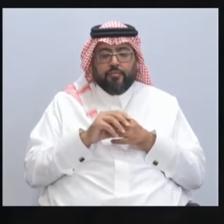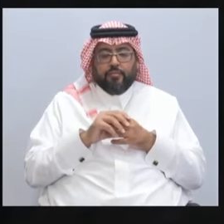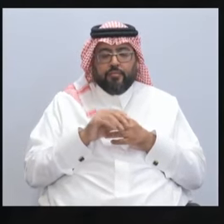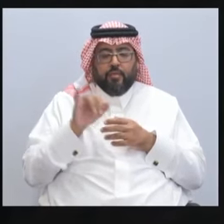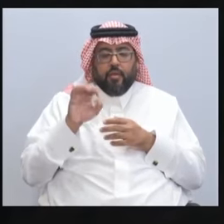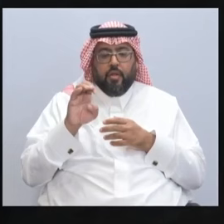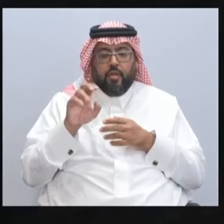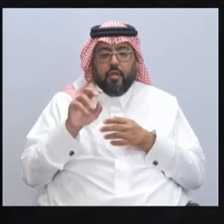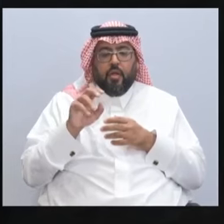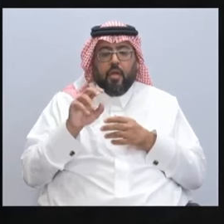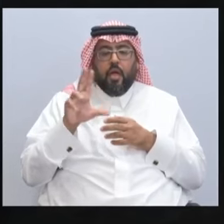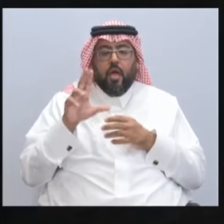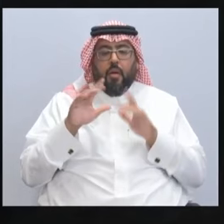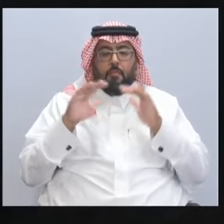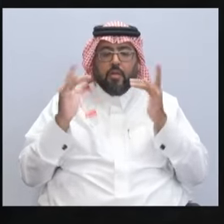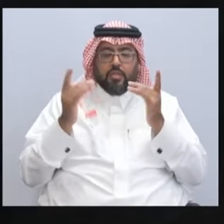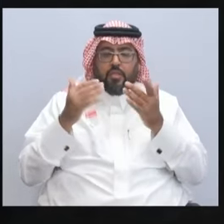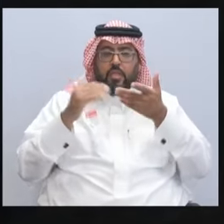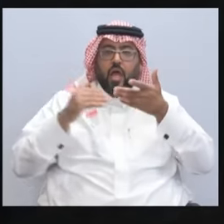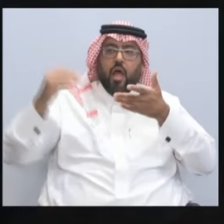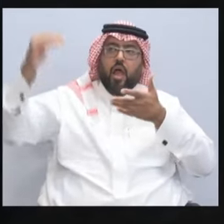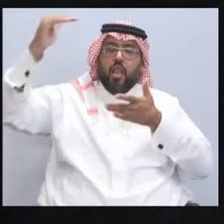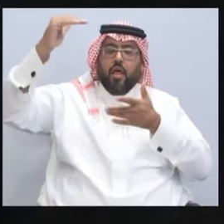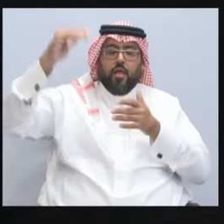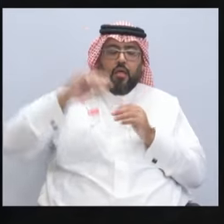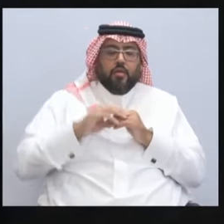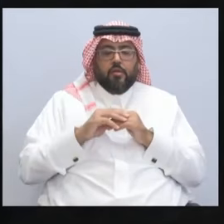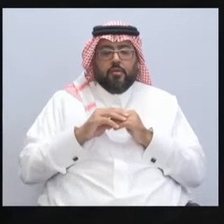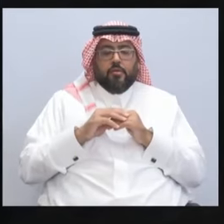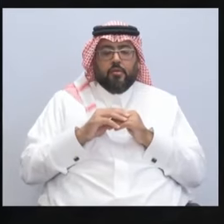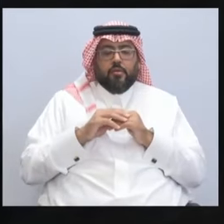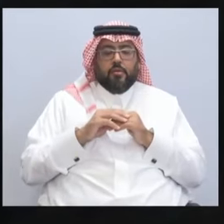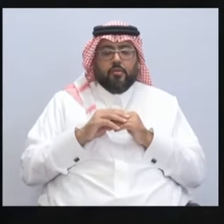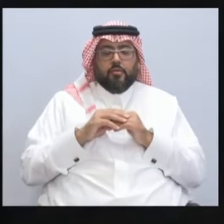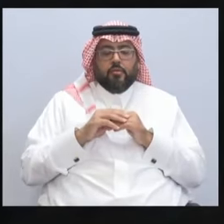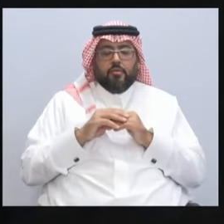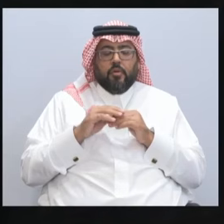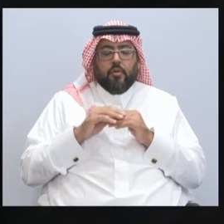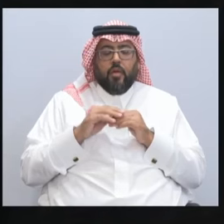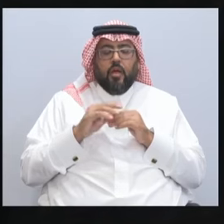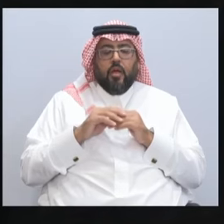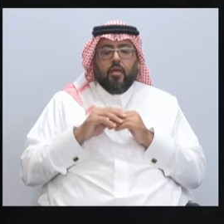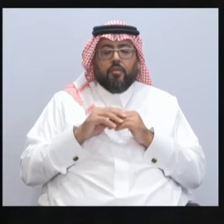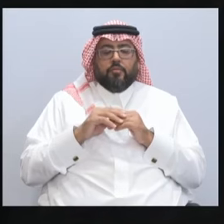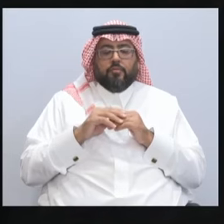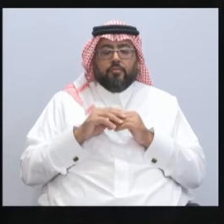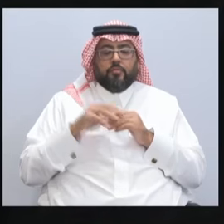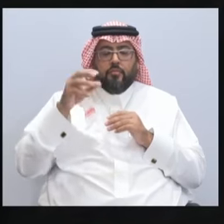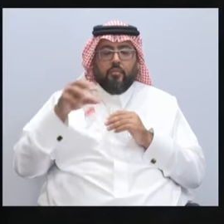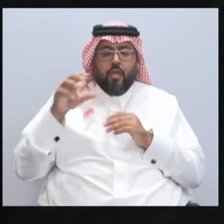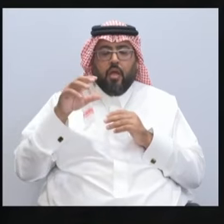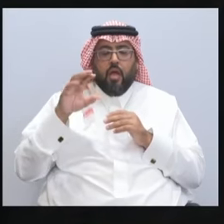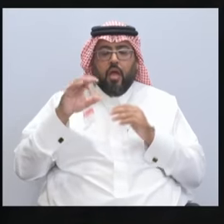التعاون لدول الخليج العربي من عدد من الاجهزه الرئيسيه ومن هذه الاجهزه